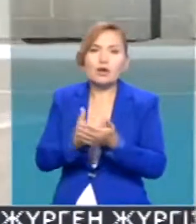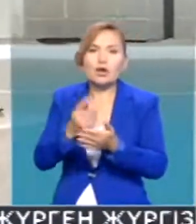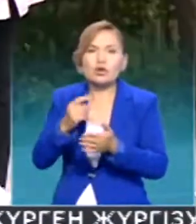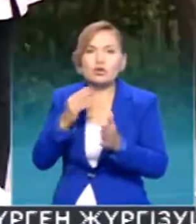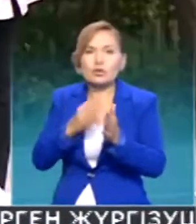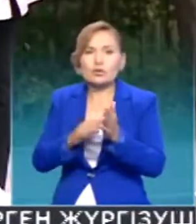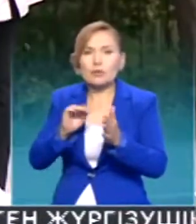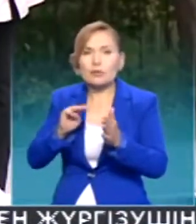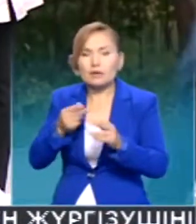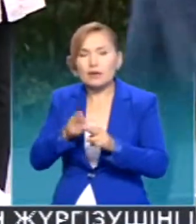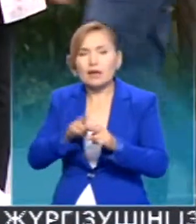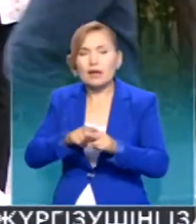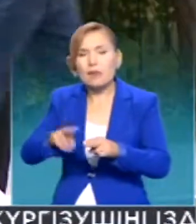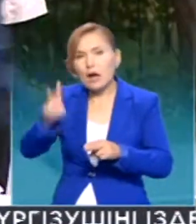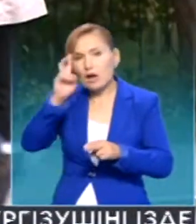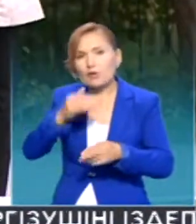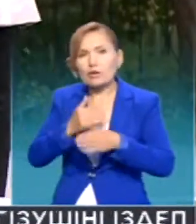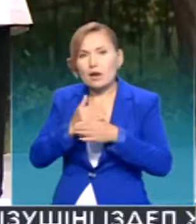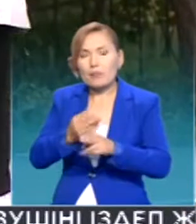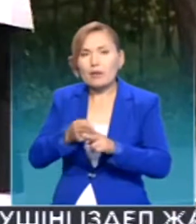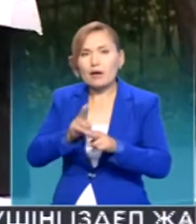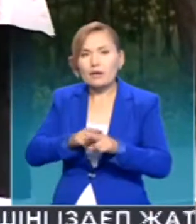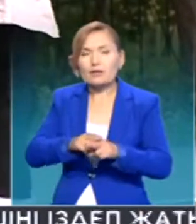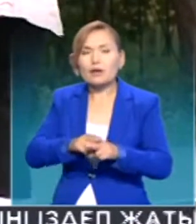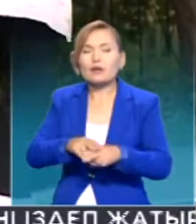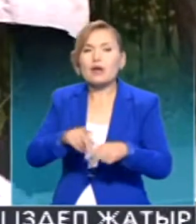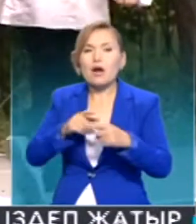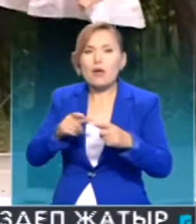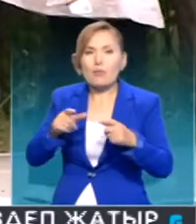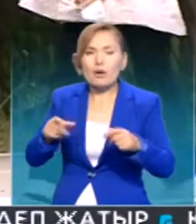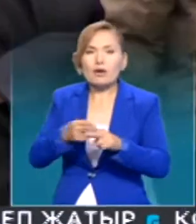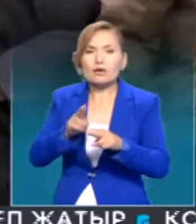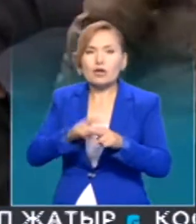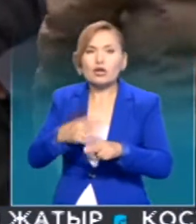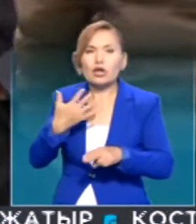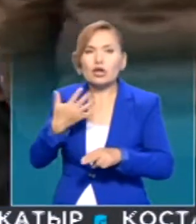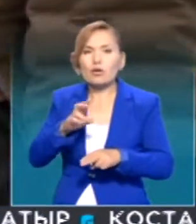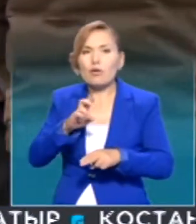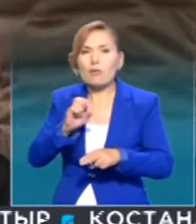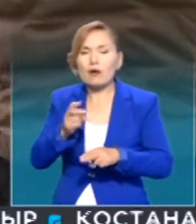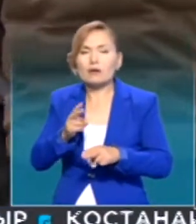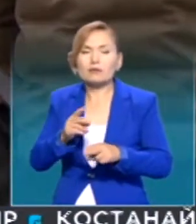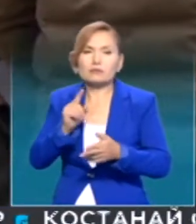теңгеден аспаған жағдайда беріледі. Әрі ОБТ нәтижесі 50 балдан асуы тиіс.